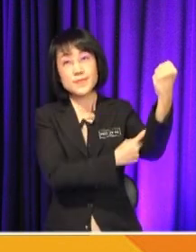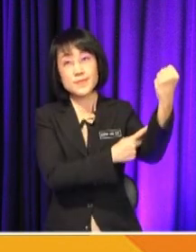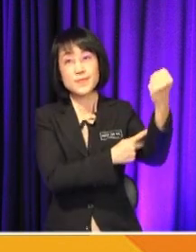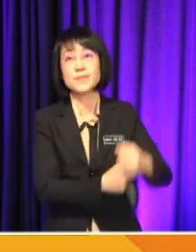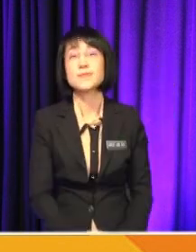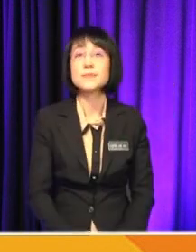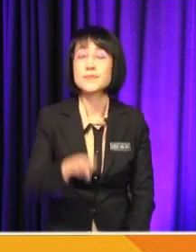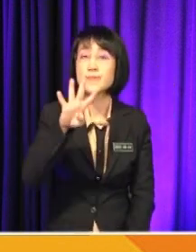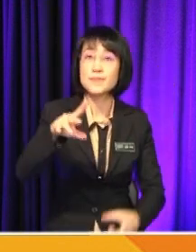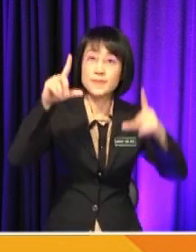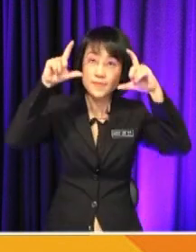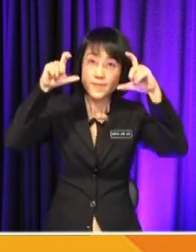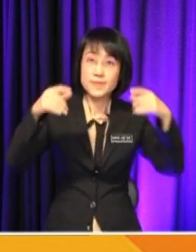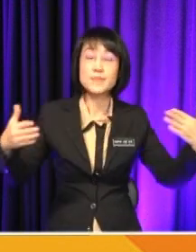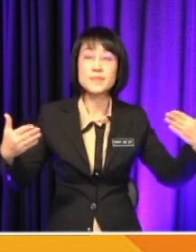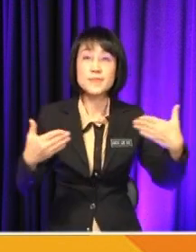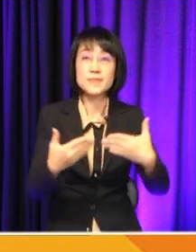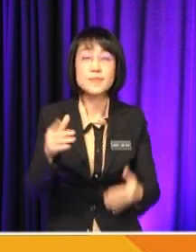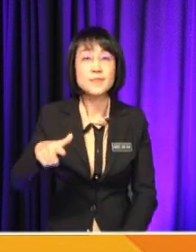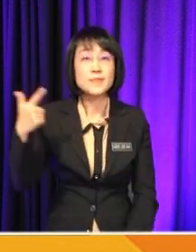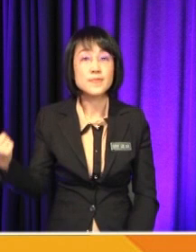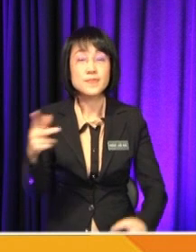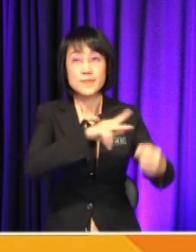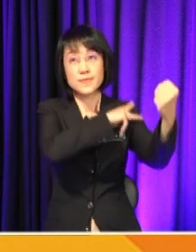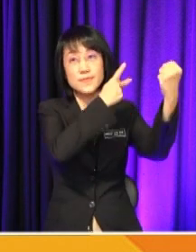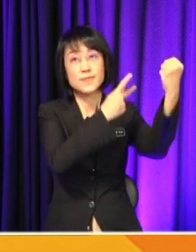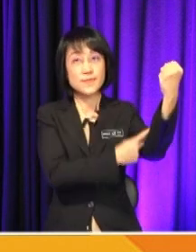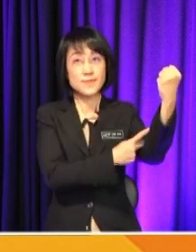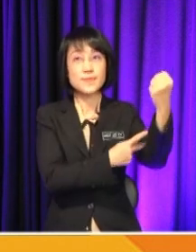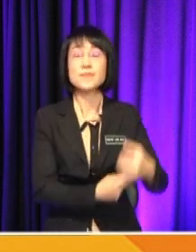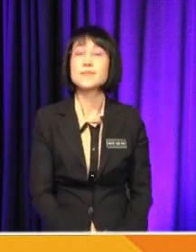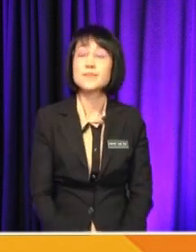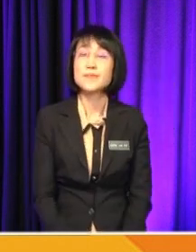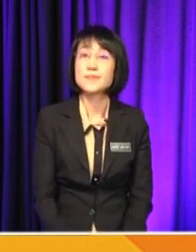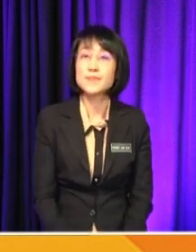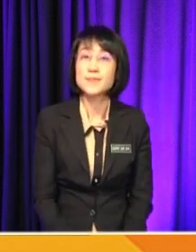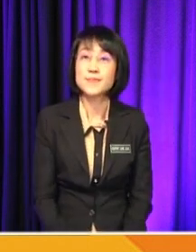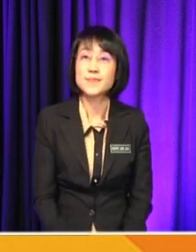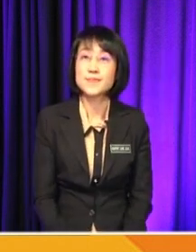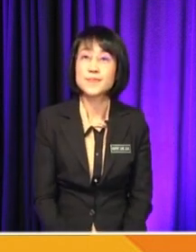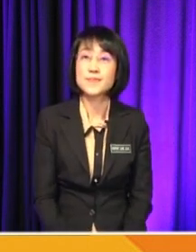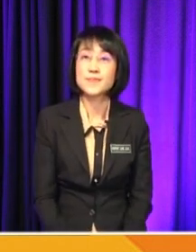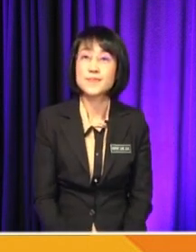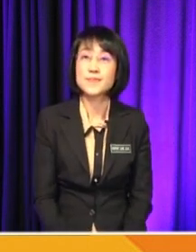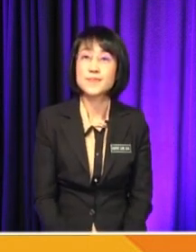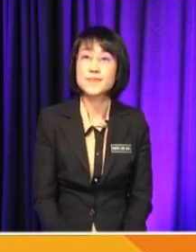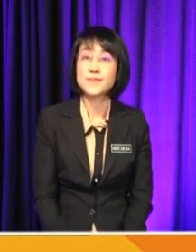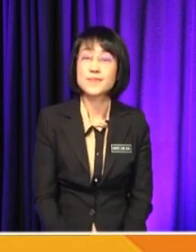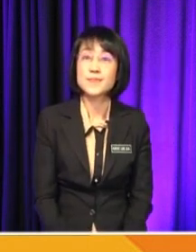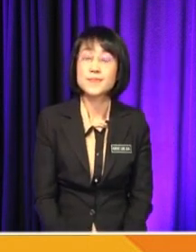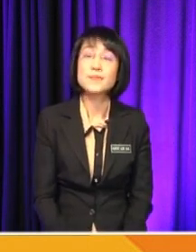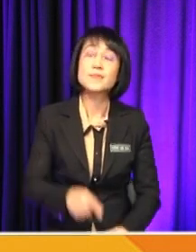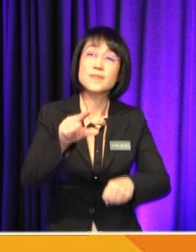cambrio ini saya sambungkan kepada bakalan bakalan kuasa Oke kemudian yang seterusnya menggunakan